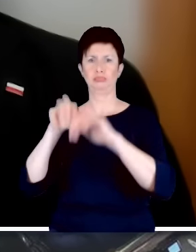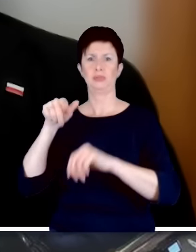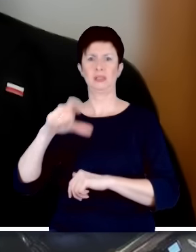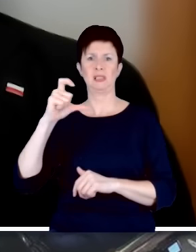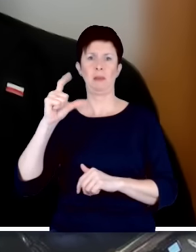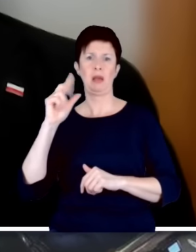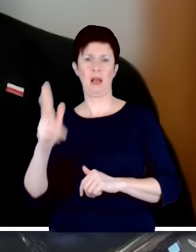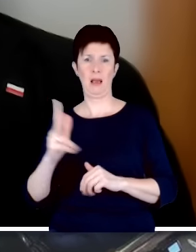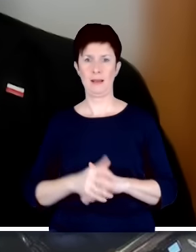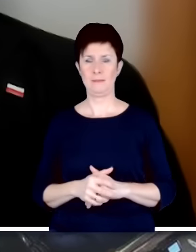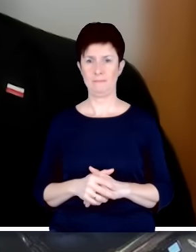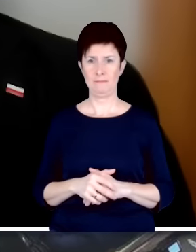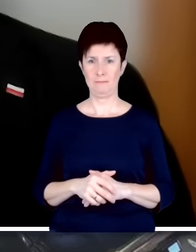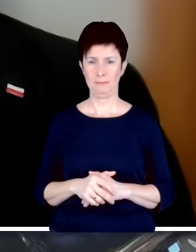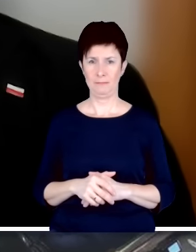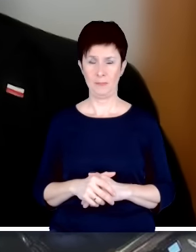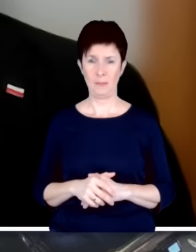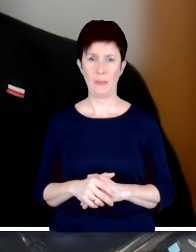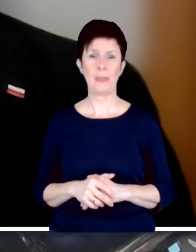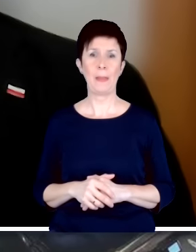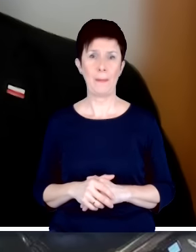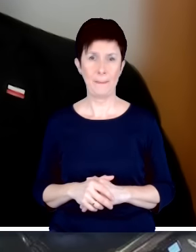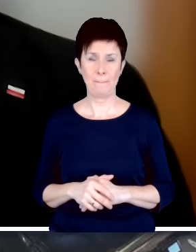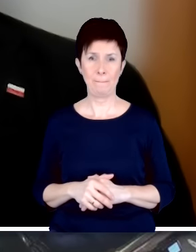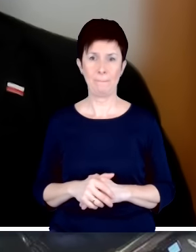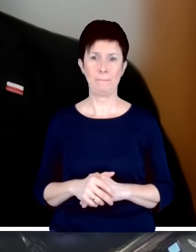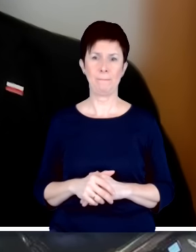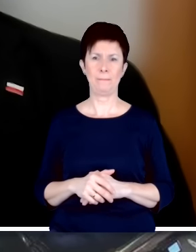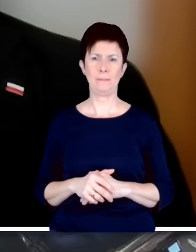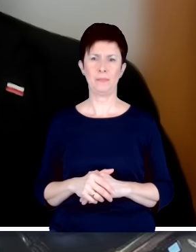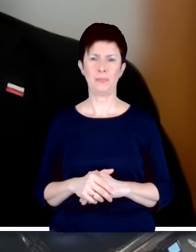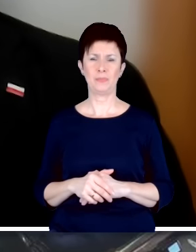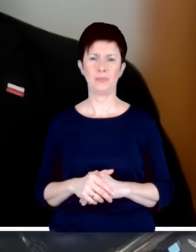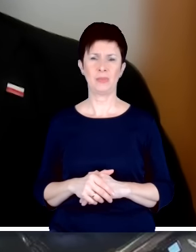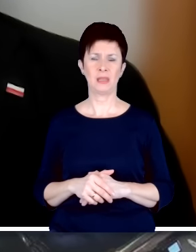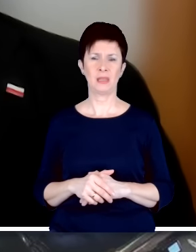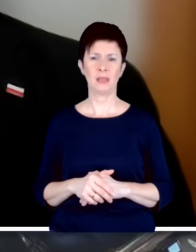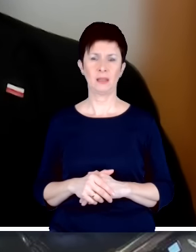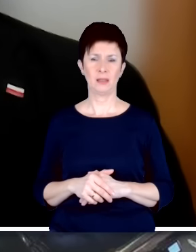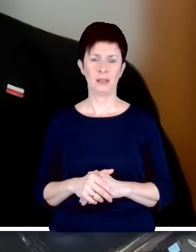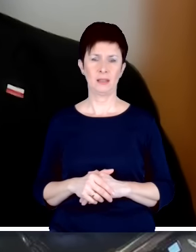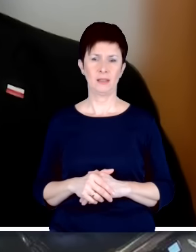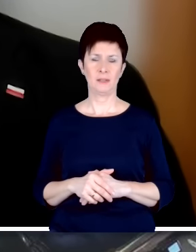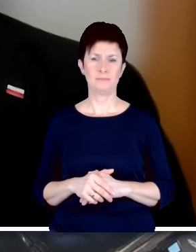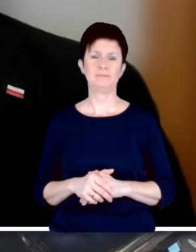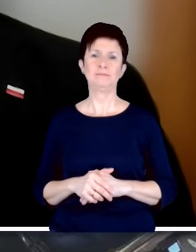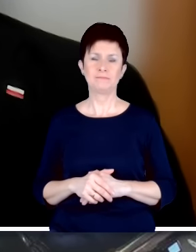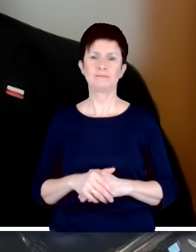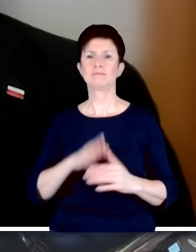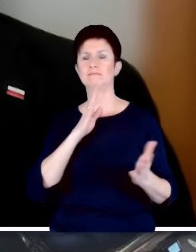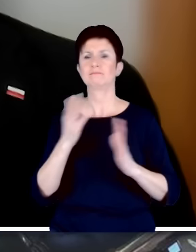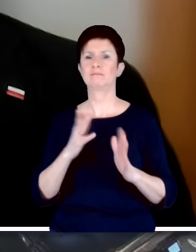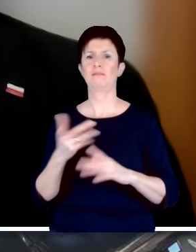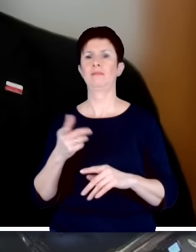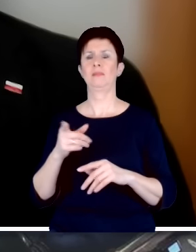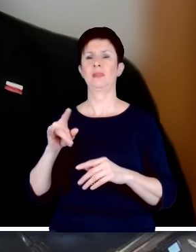No tak, no i to jest oczywisty, w ogóle stawianie takiej antytezy między CPK a portami regionalnymi jest